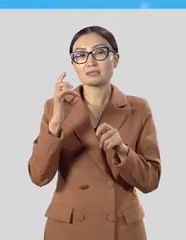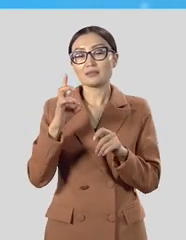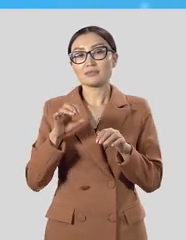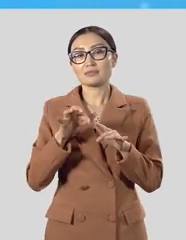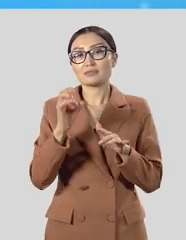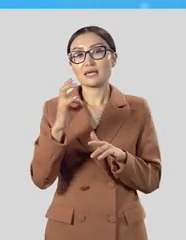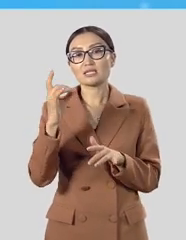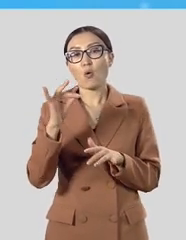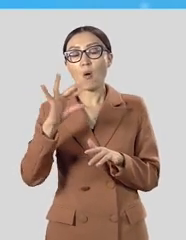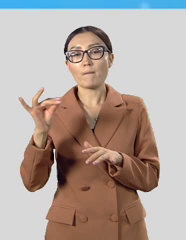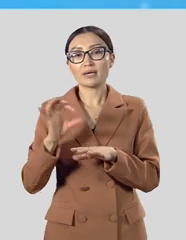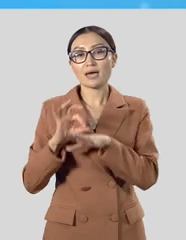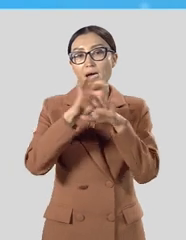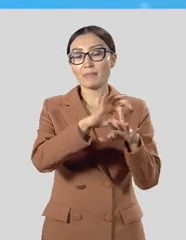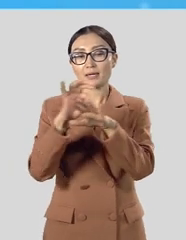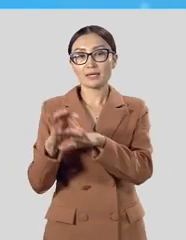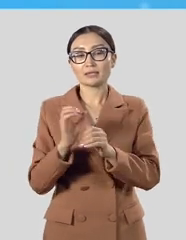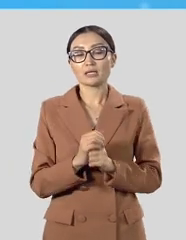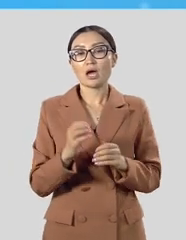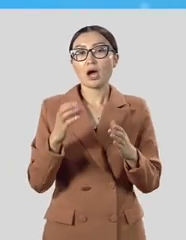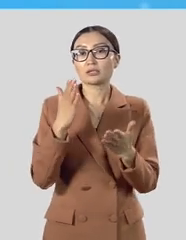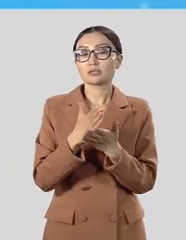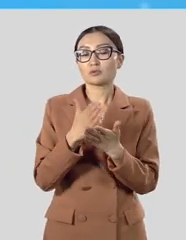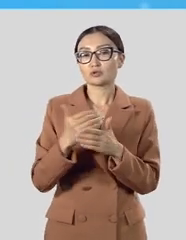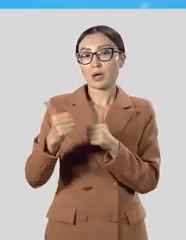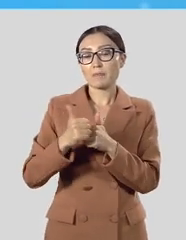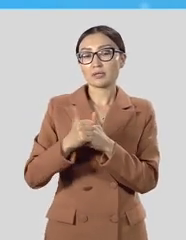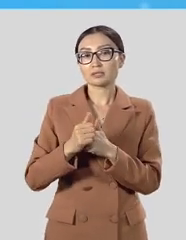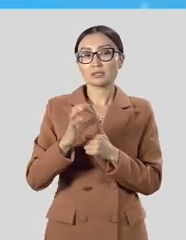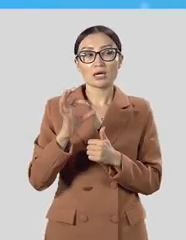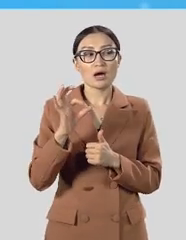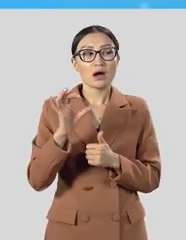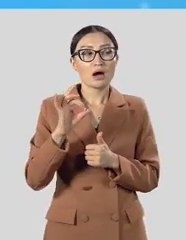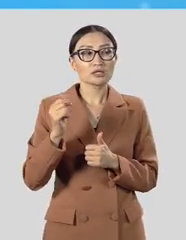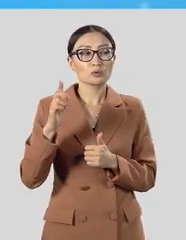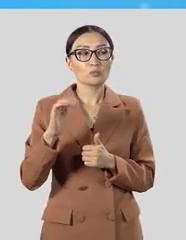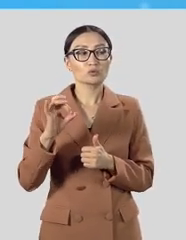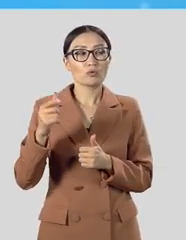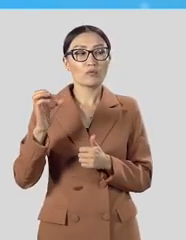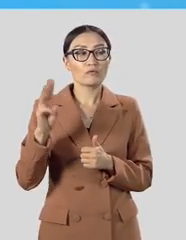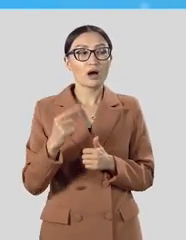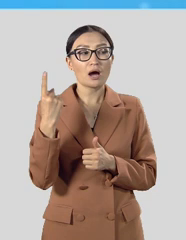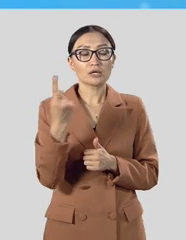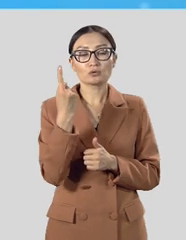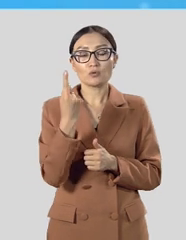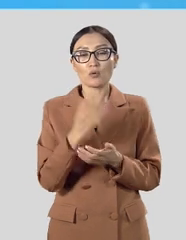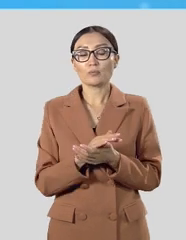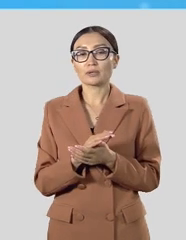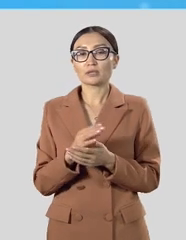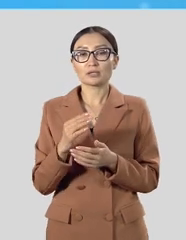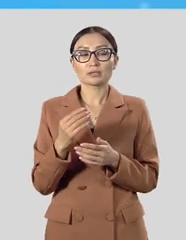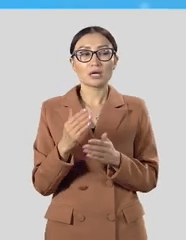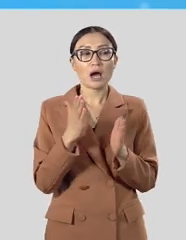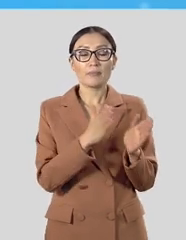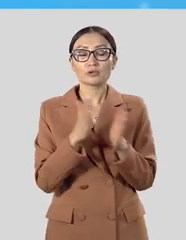А соцветиями называются группы цветков, расположенные близко один к другому, на одном общем цветоносном побеге в определенном